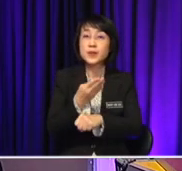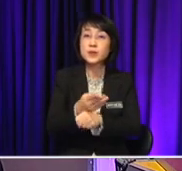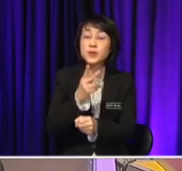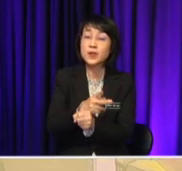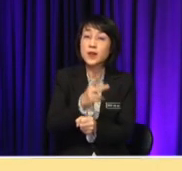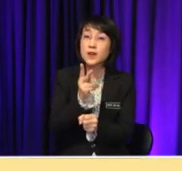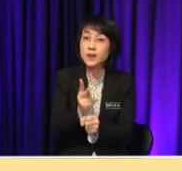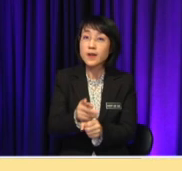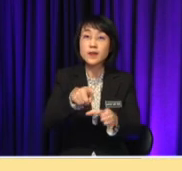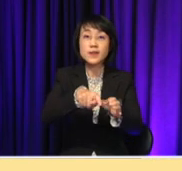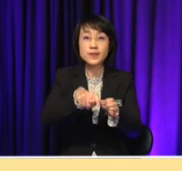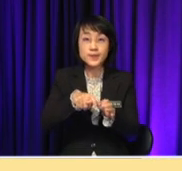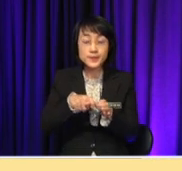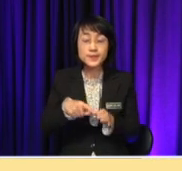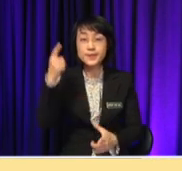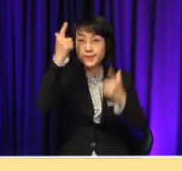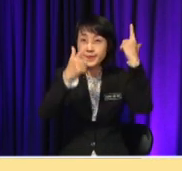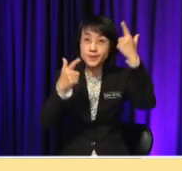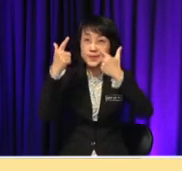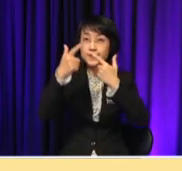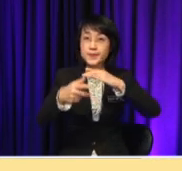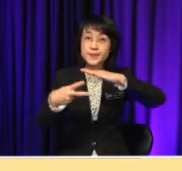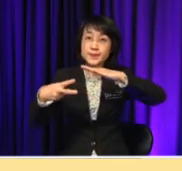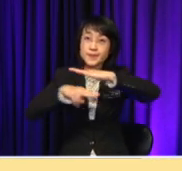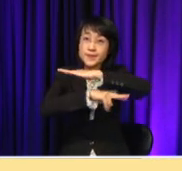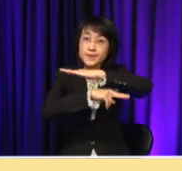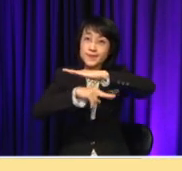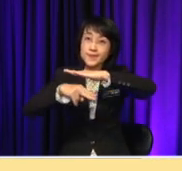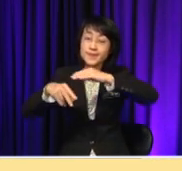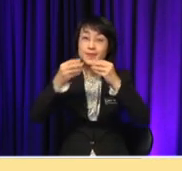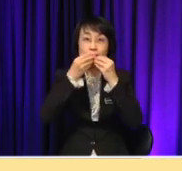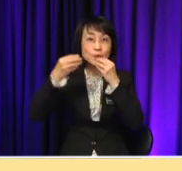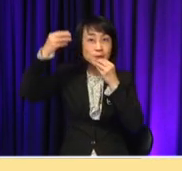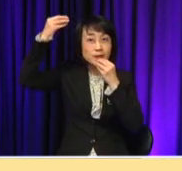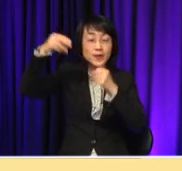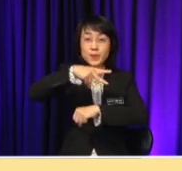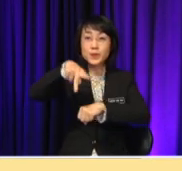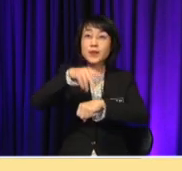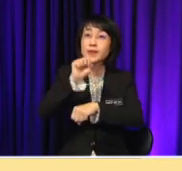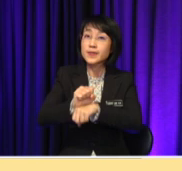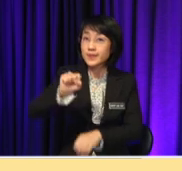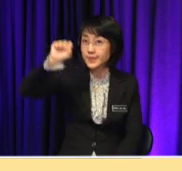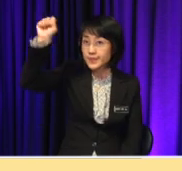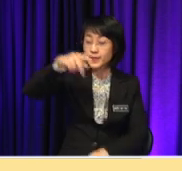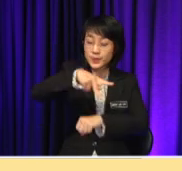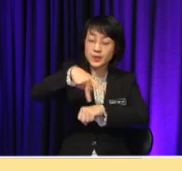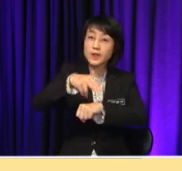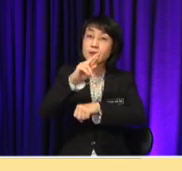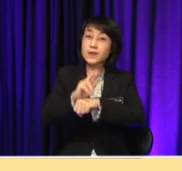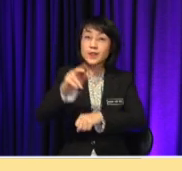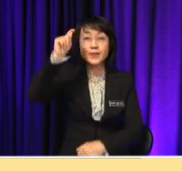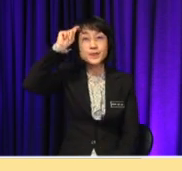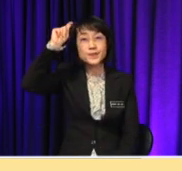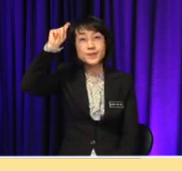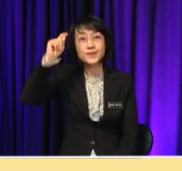pelancung untuk melakukan activity menyelam scuba seperti di Pulau Sipadan Saba dan pulau redang Terengganu saya banyak